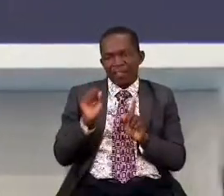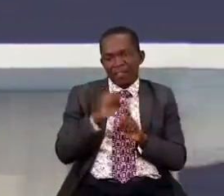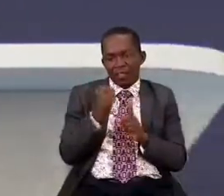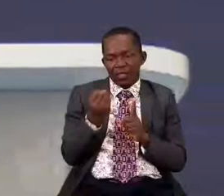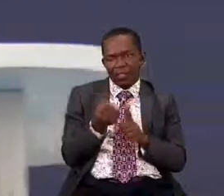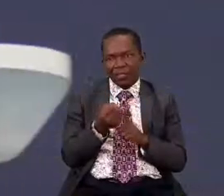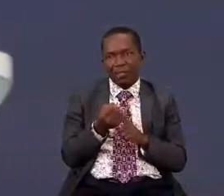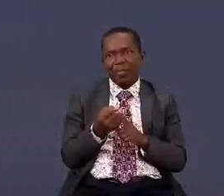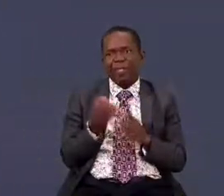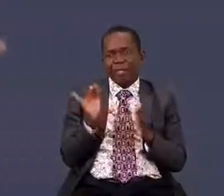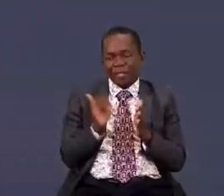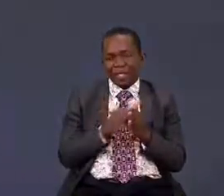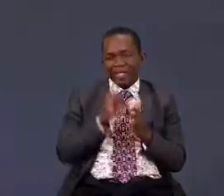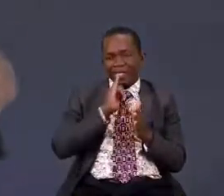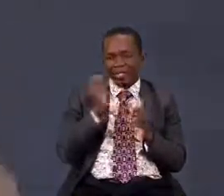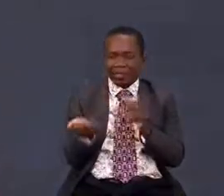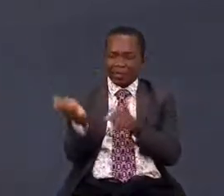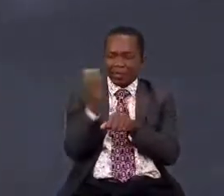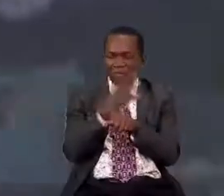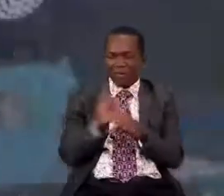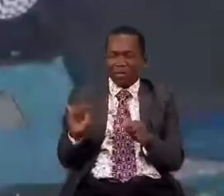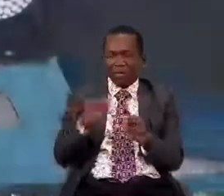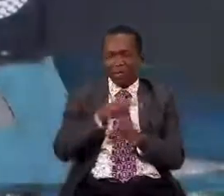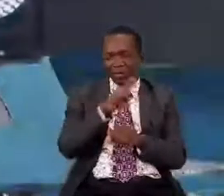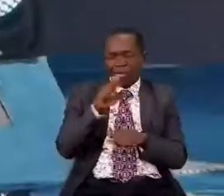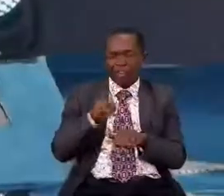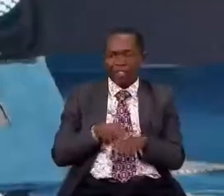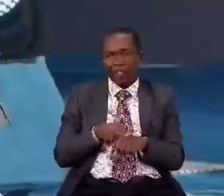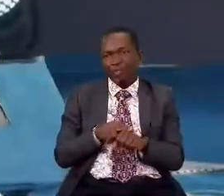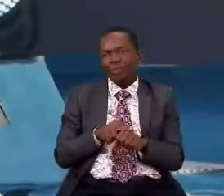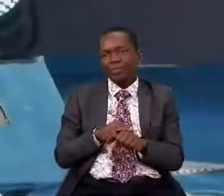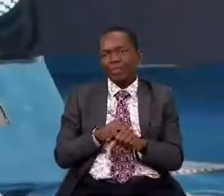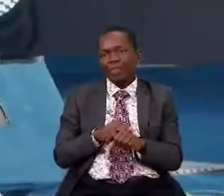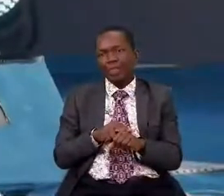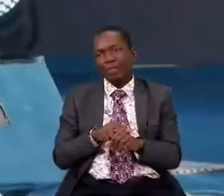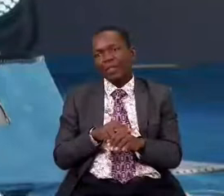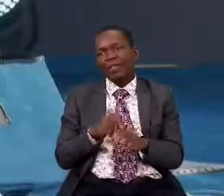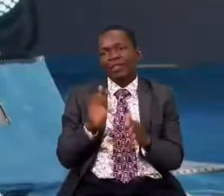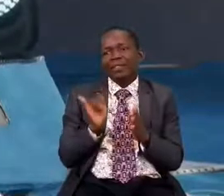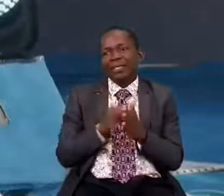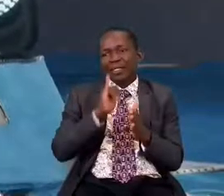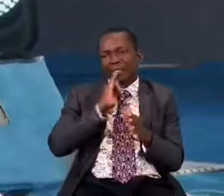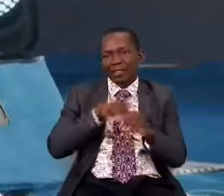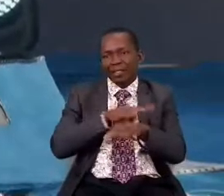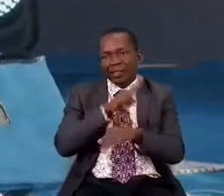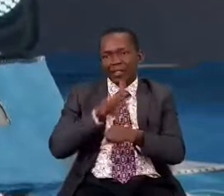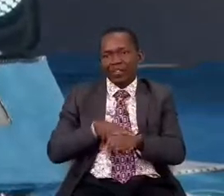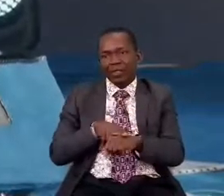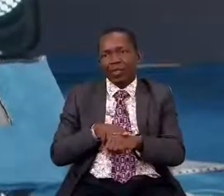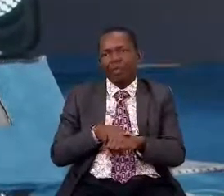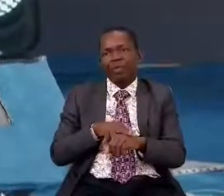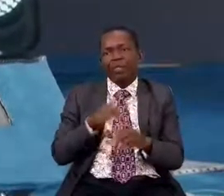qui domine. Ça, c'est la nature qui renverse toutes choses de l'ennemi. Une